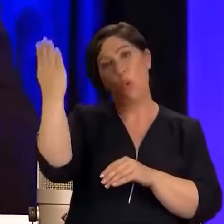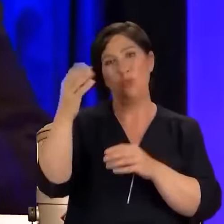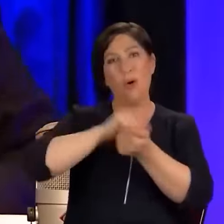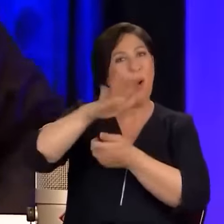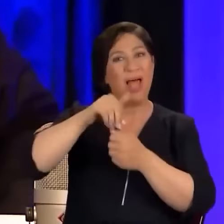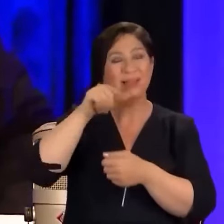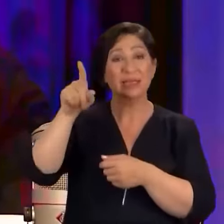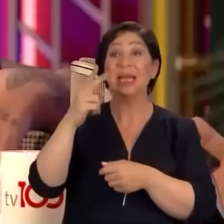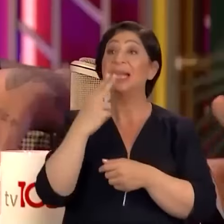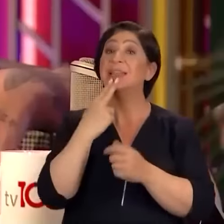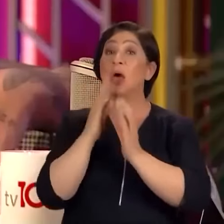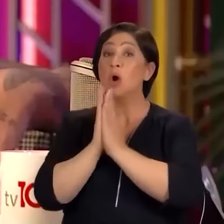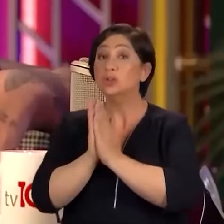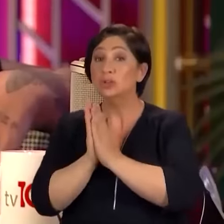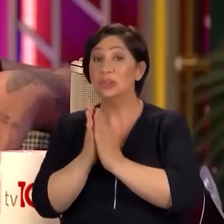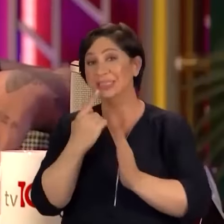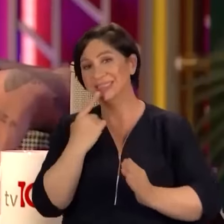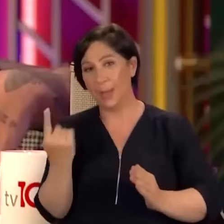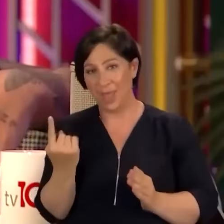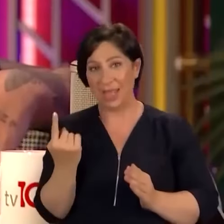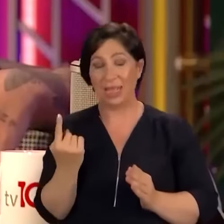karşı tarafı kadınlardan özür dilemek,